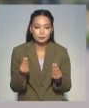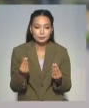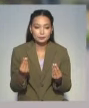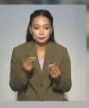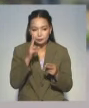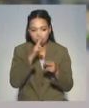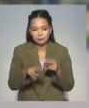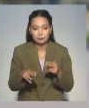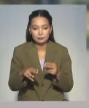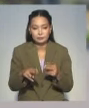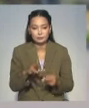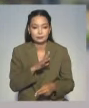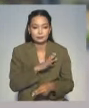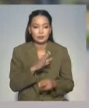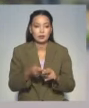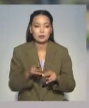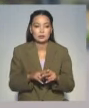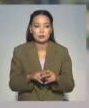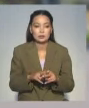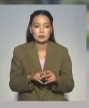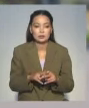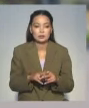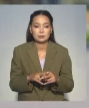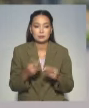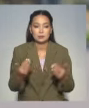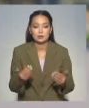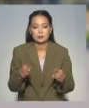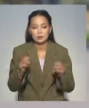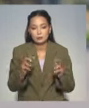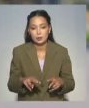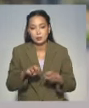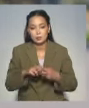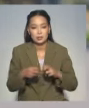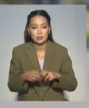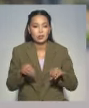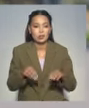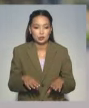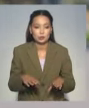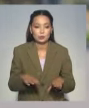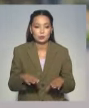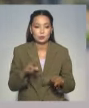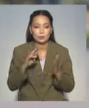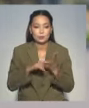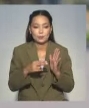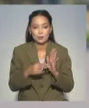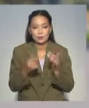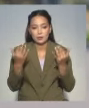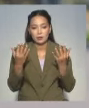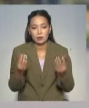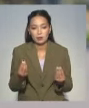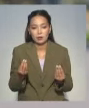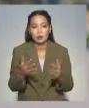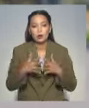жоғалттық, сондай бір тап болдық. Соған арнап біз осы мәселені шешу үшін біз өзенде